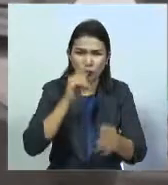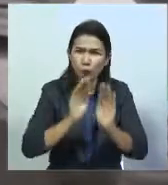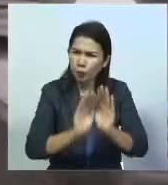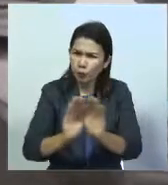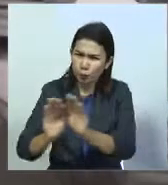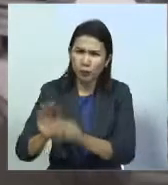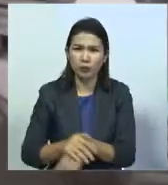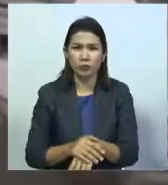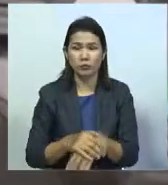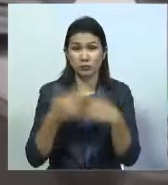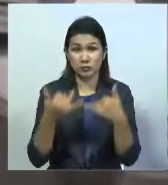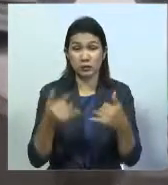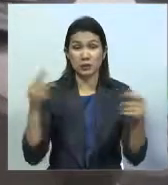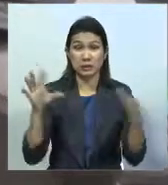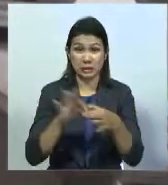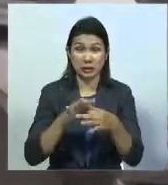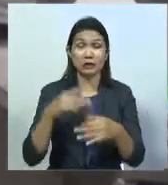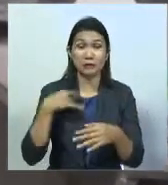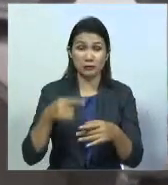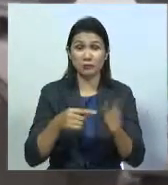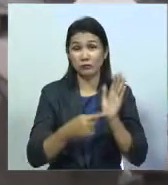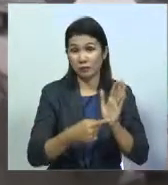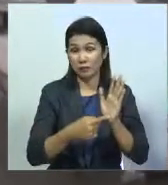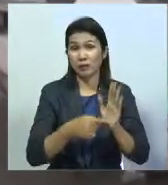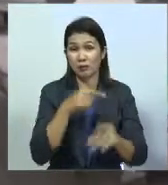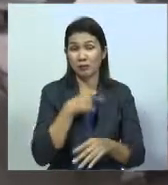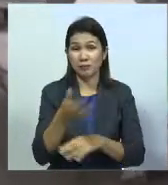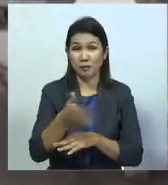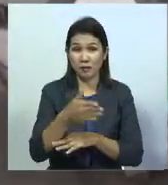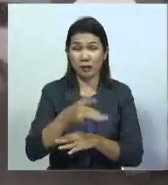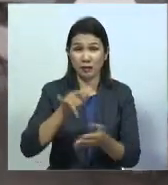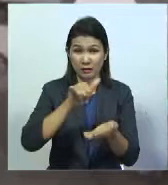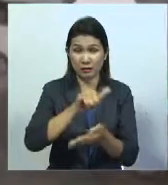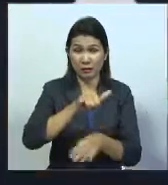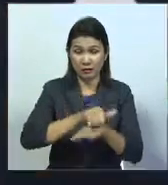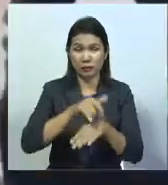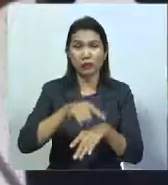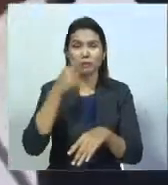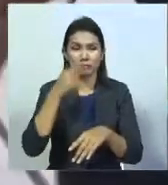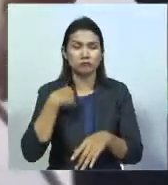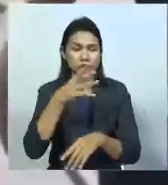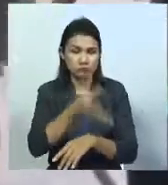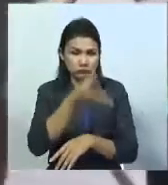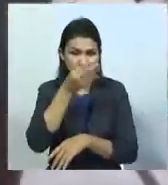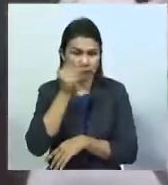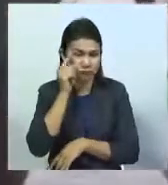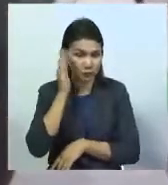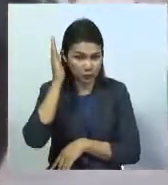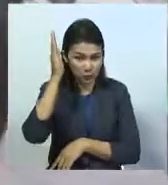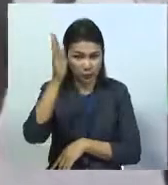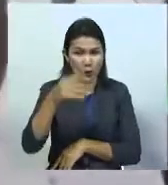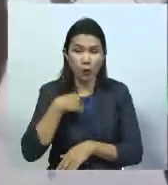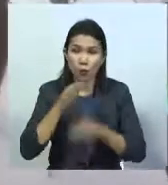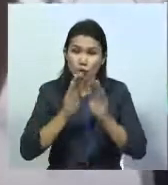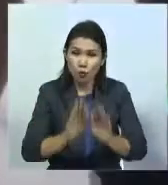ก็ทำให้เห็นนะคะว่าเรื่องราวของมาเรียมนั้นจะกลายเป็นต้นแบบของมาเรียมโปรเจกต์ค่ะเป็นสัญลักษณ์ในการอนุรักษ์พยูนฝูง